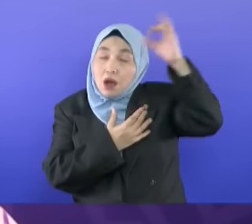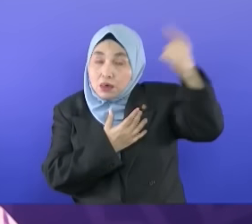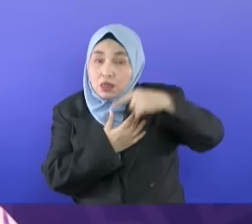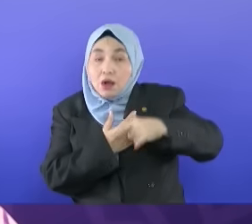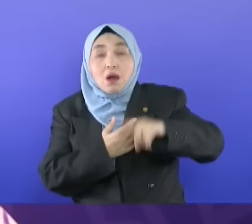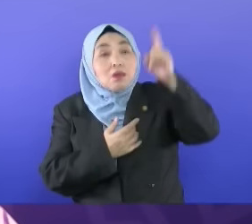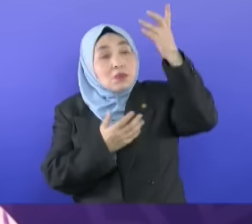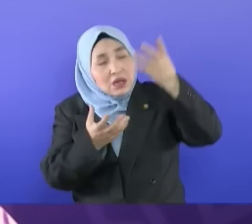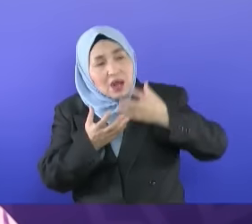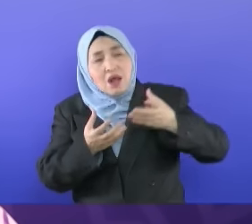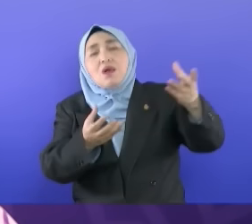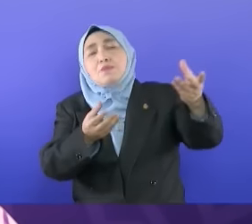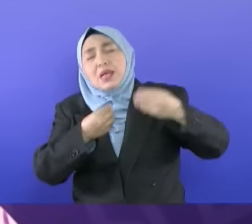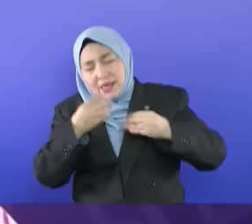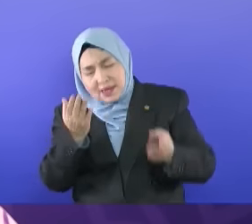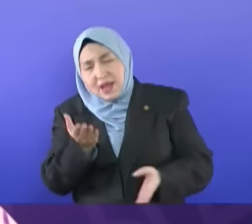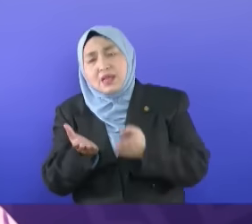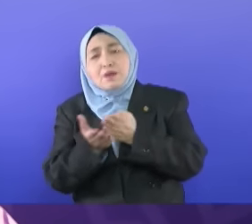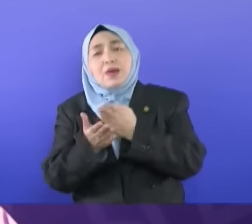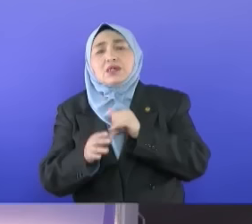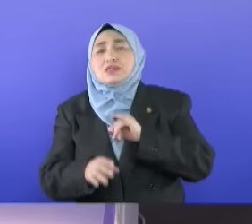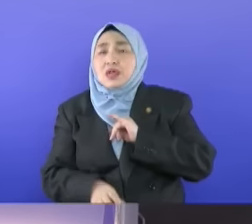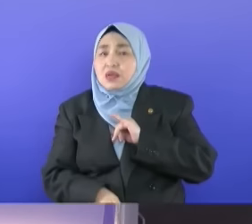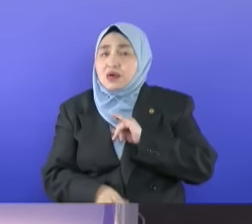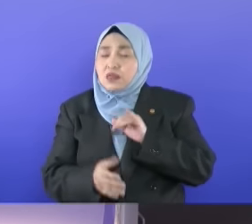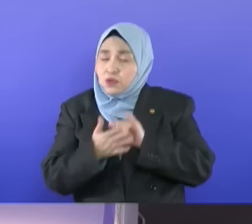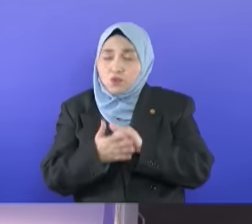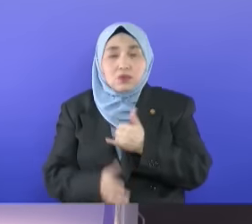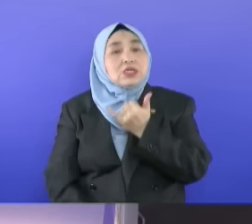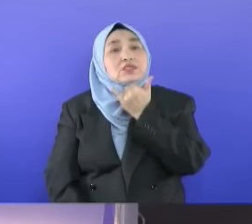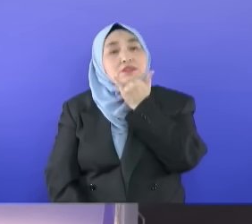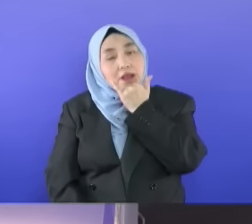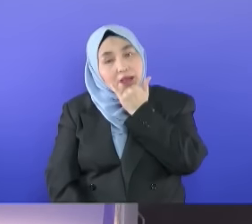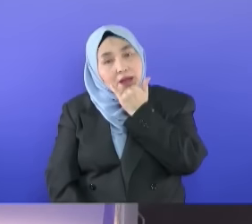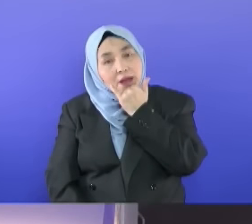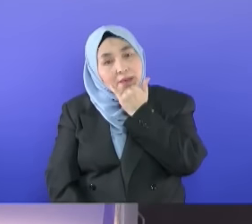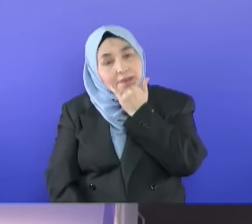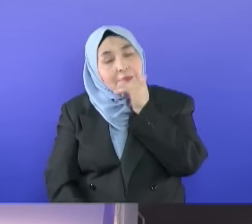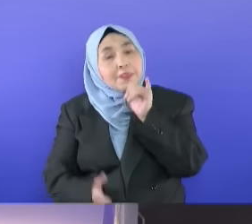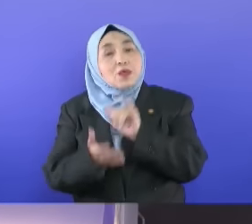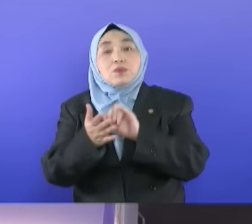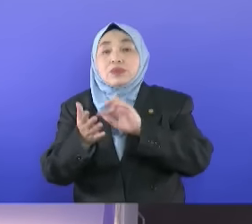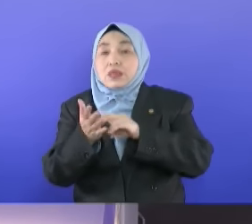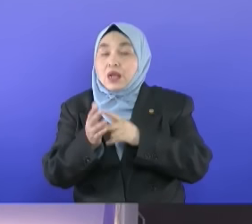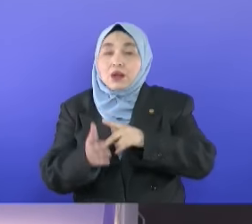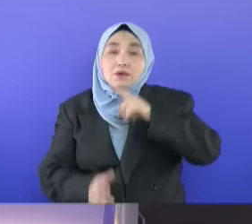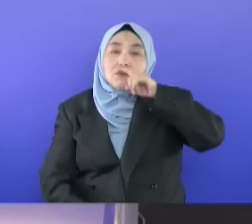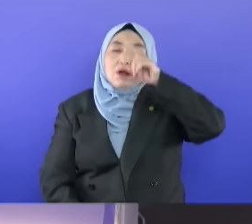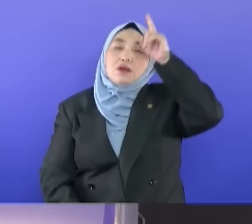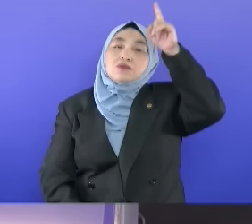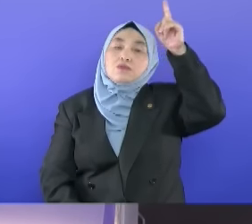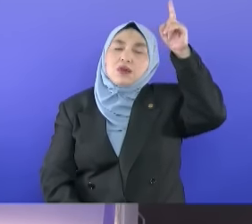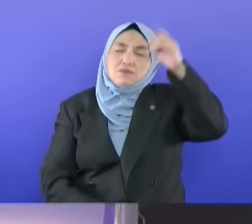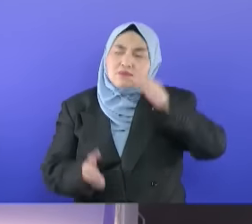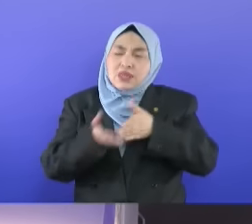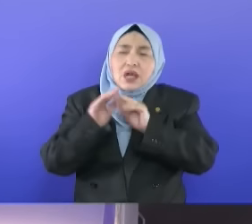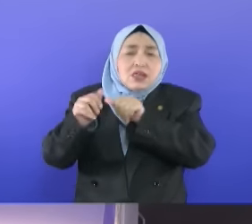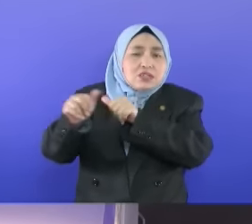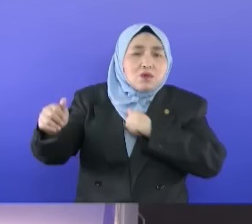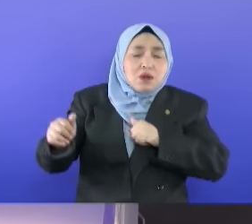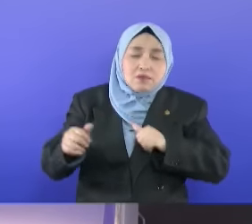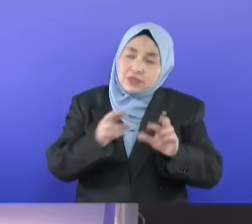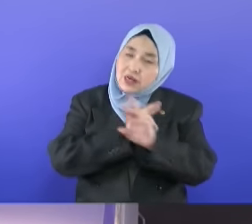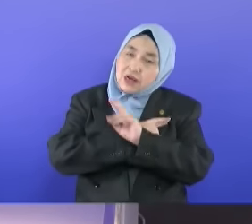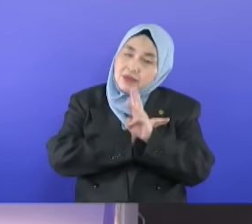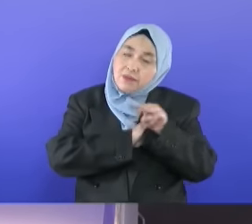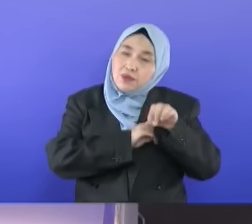anak Ya Allah bagi Hidayah pada saya mempunyai itu tersiram dan itu adalah tanda kesombongan naudzubillahimindzalik itu sebentar